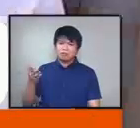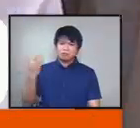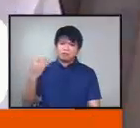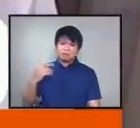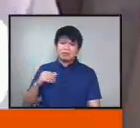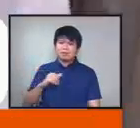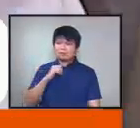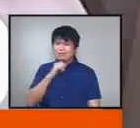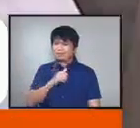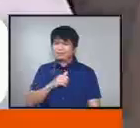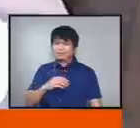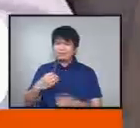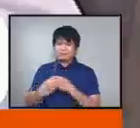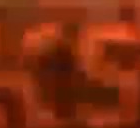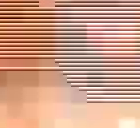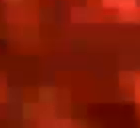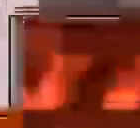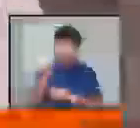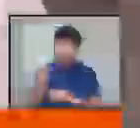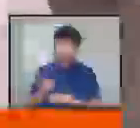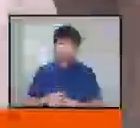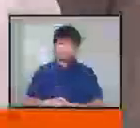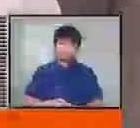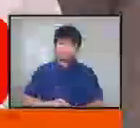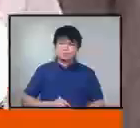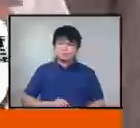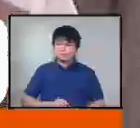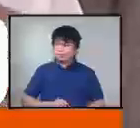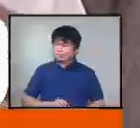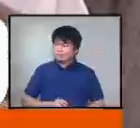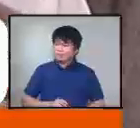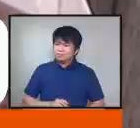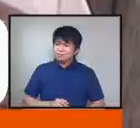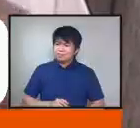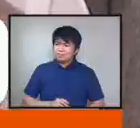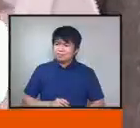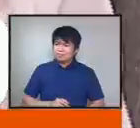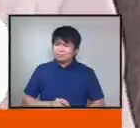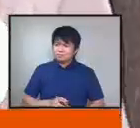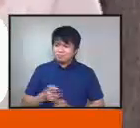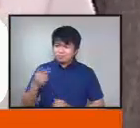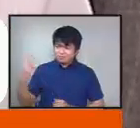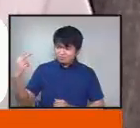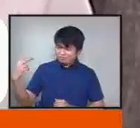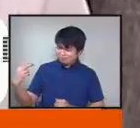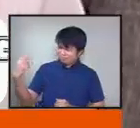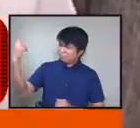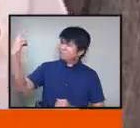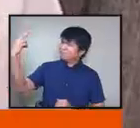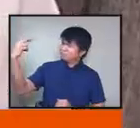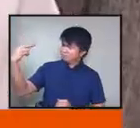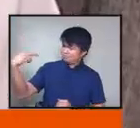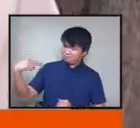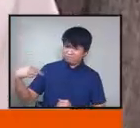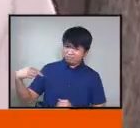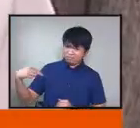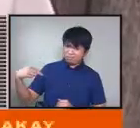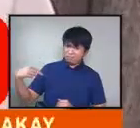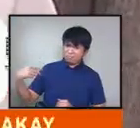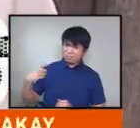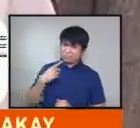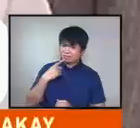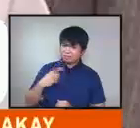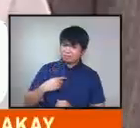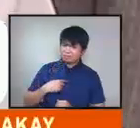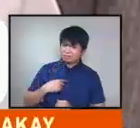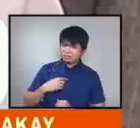siya nagpapa-apekto rito. Meron siya. Titignan ako ula-ula hanggang paa yung susunin sa akin.